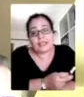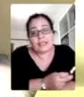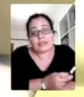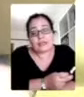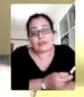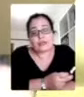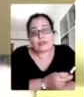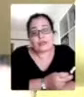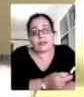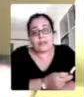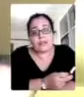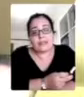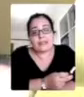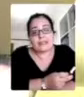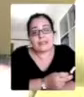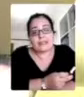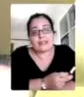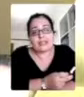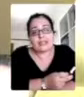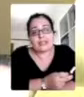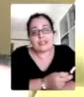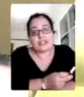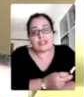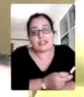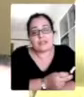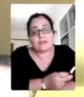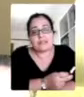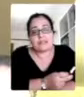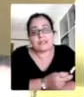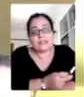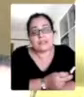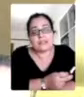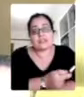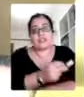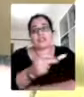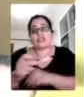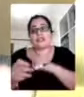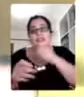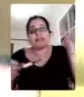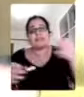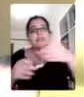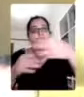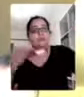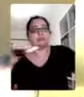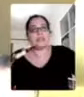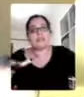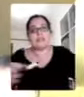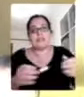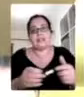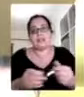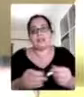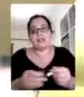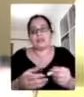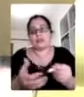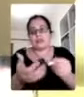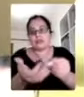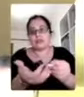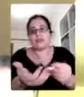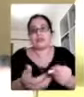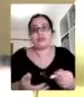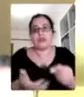dikkatli olmak lazım. Çünkü ben de ne kadar yavaş içerseniz için bir anda mısır çatırt diye yanıp közü